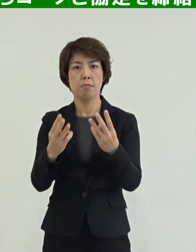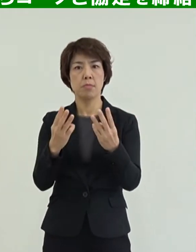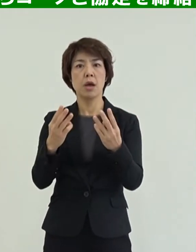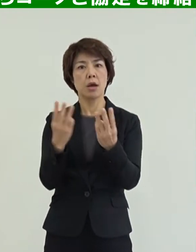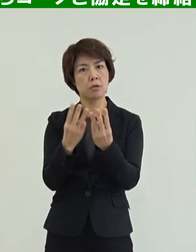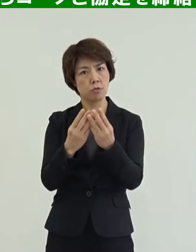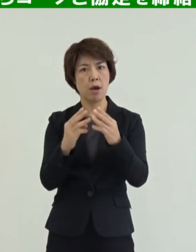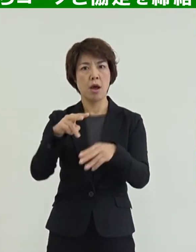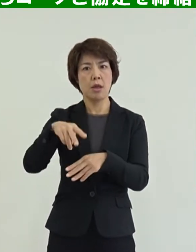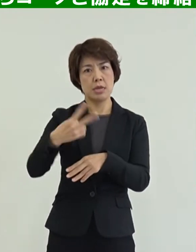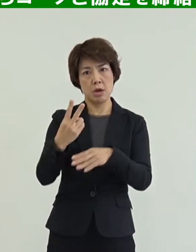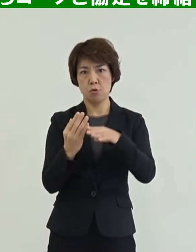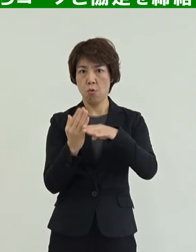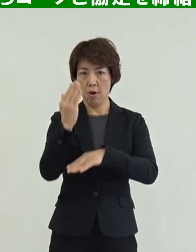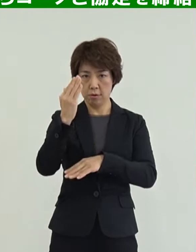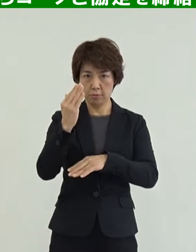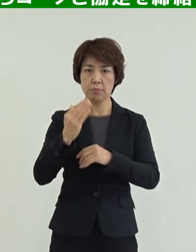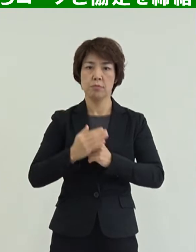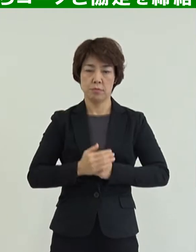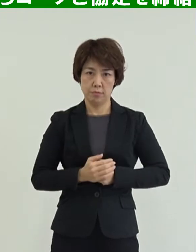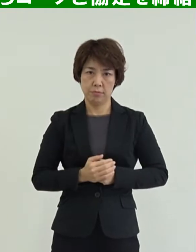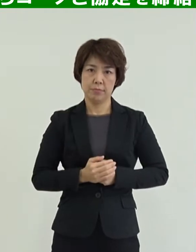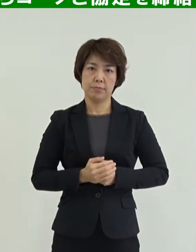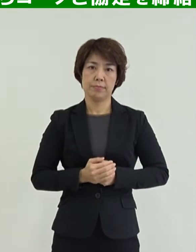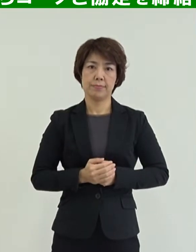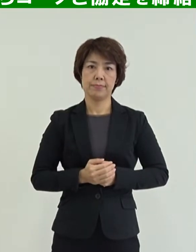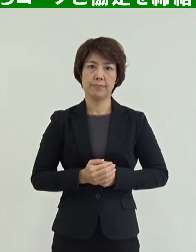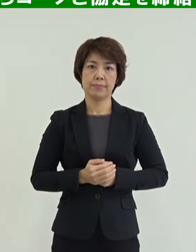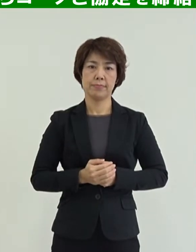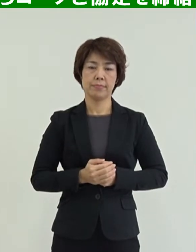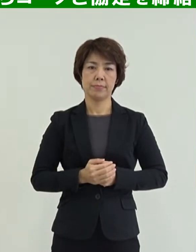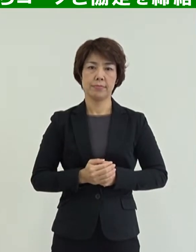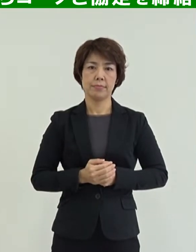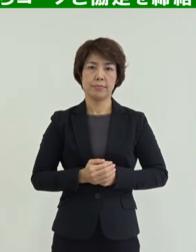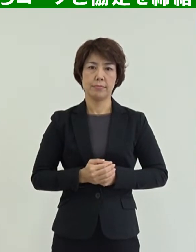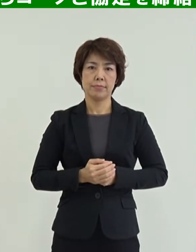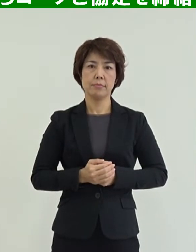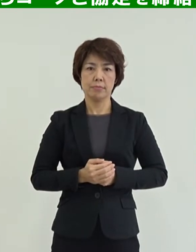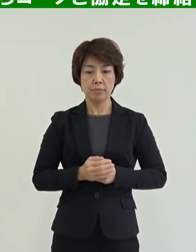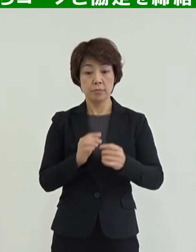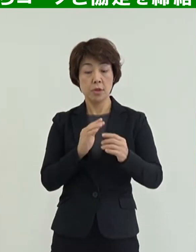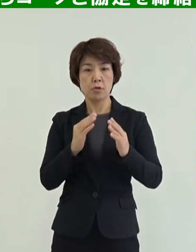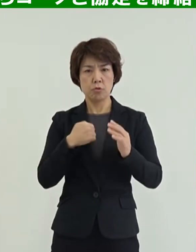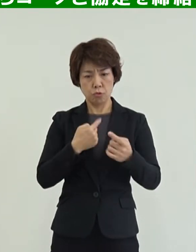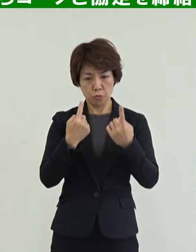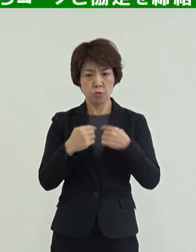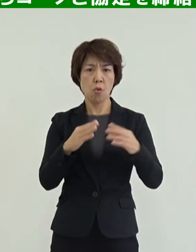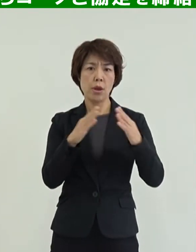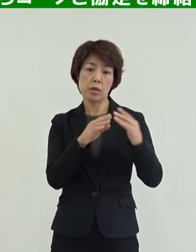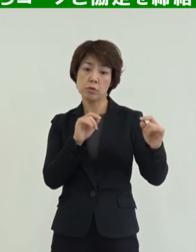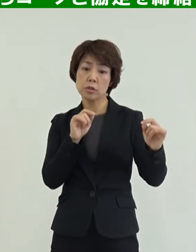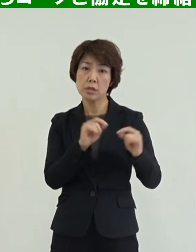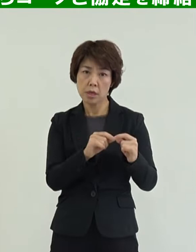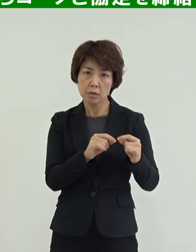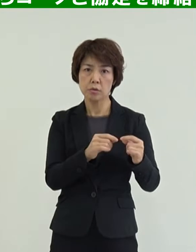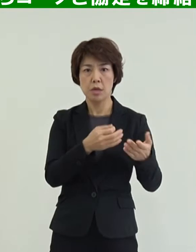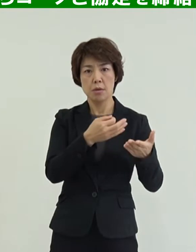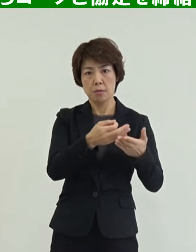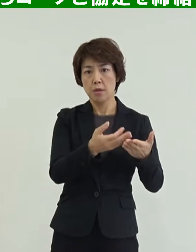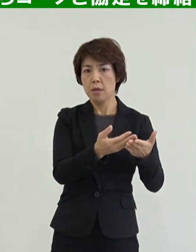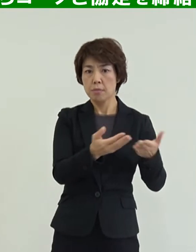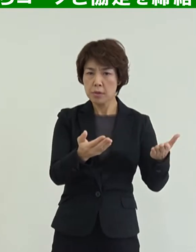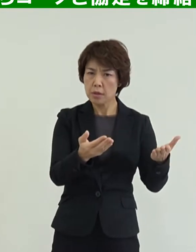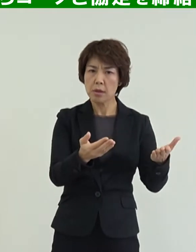200カ所を超える停留所にも立ち寄らせていただいております近くにお買い物が出来るお店が